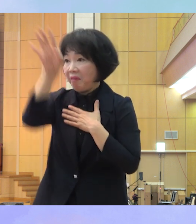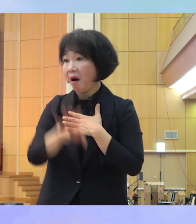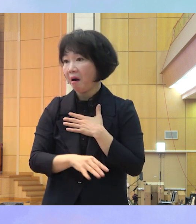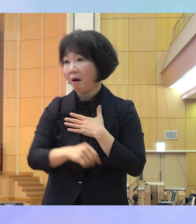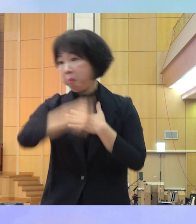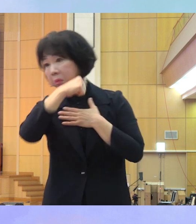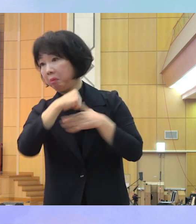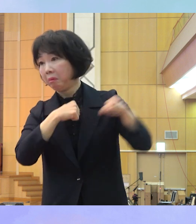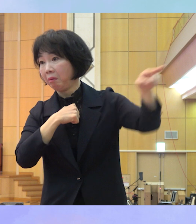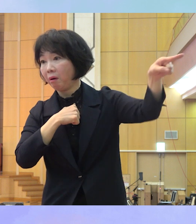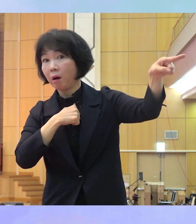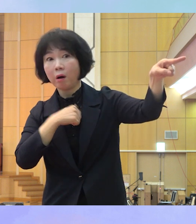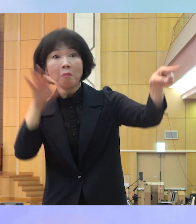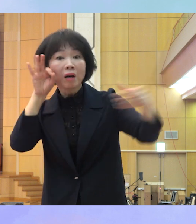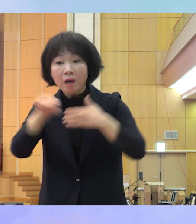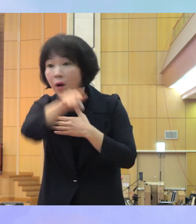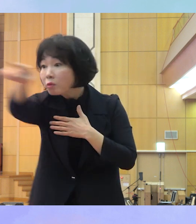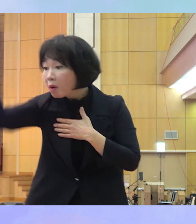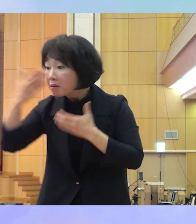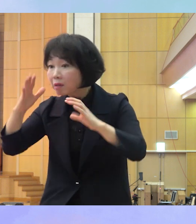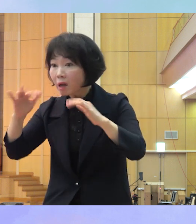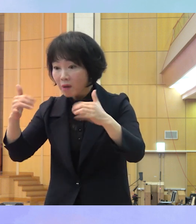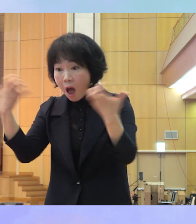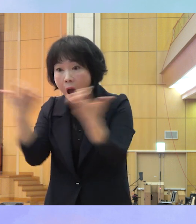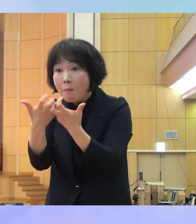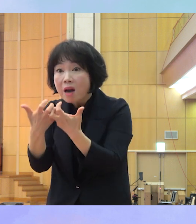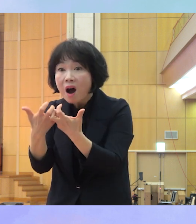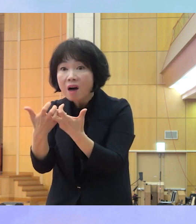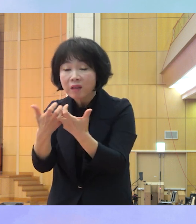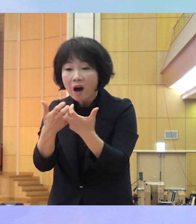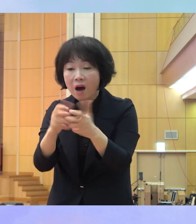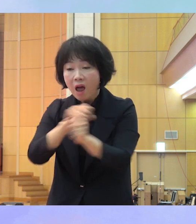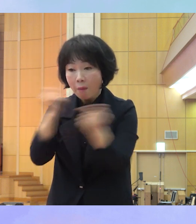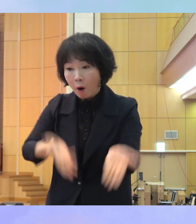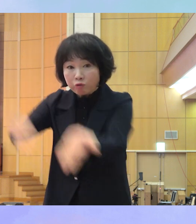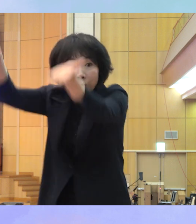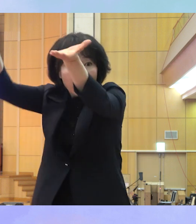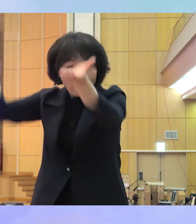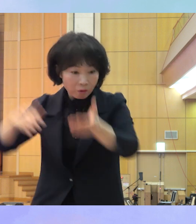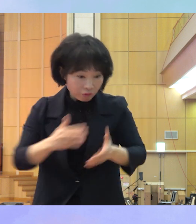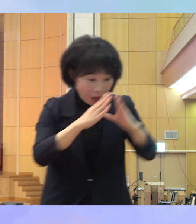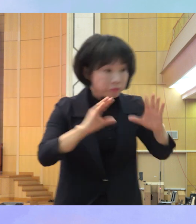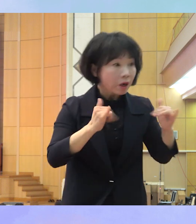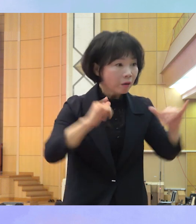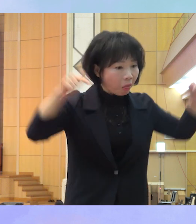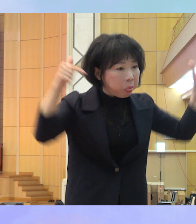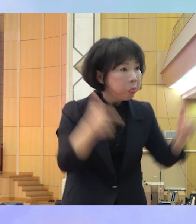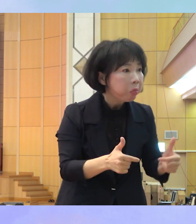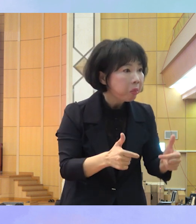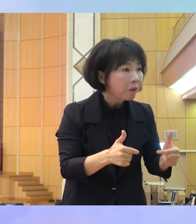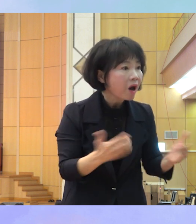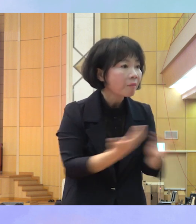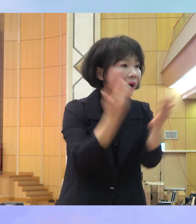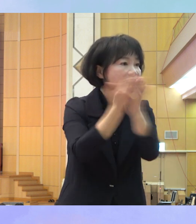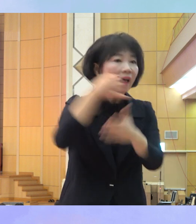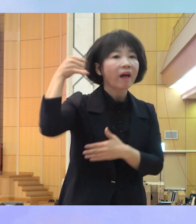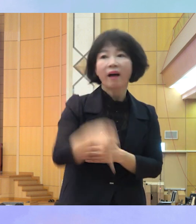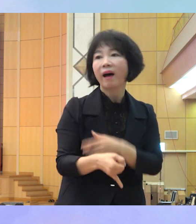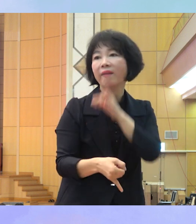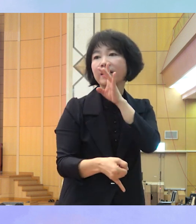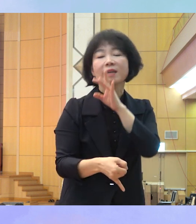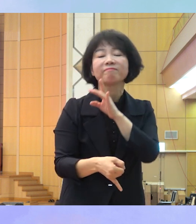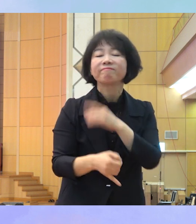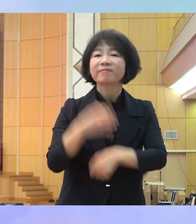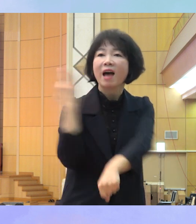종들이 다 빠져나가면 건설 노동자가 없어서 그냥 그 나라는 무너지는 거예요. 발전할 수가 없는